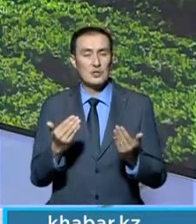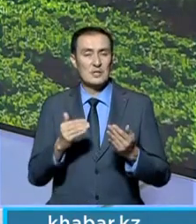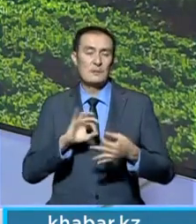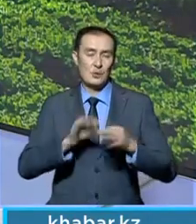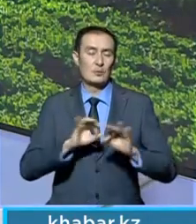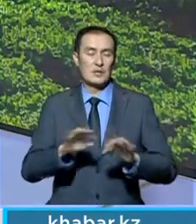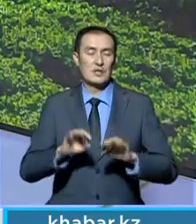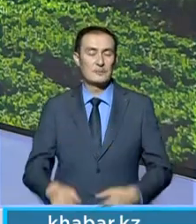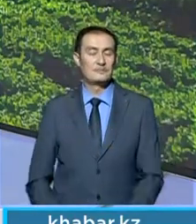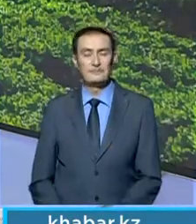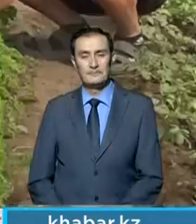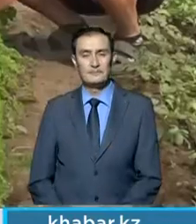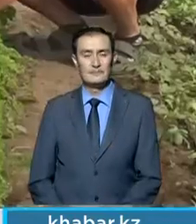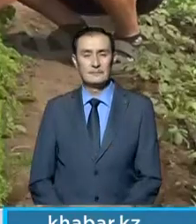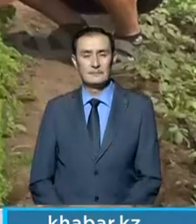расскажет.